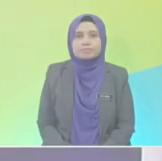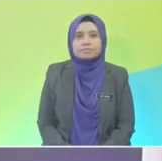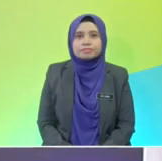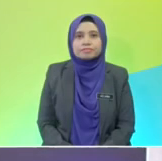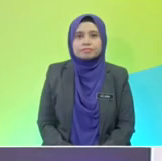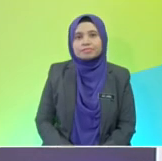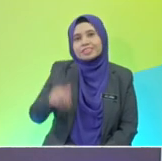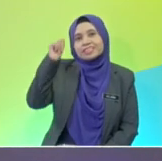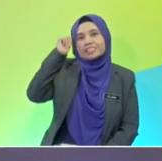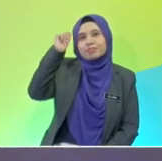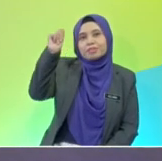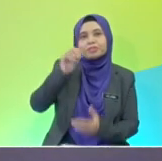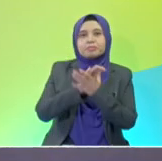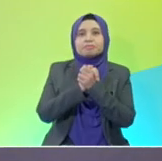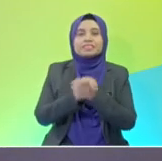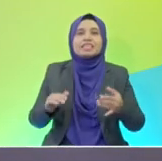Assalamualaikum